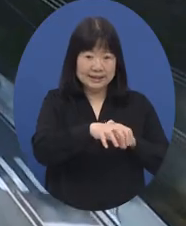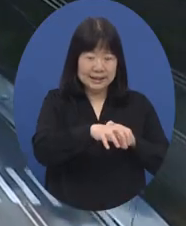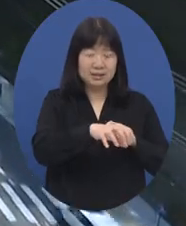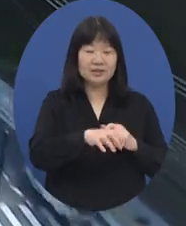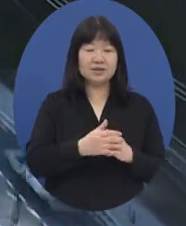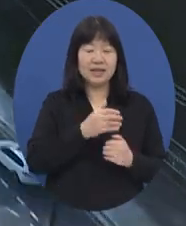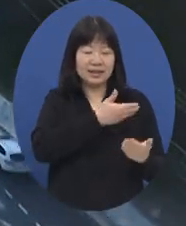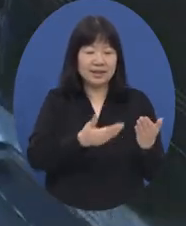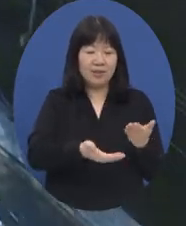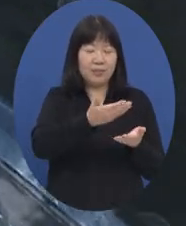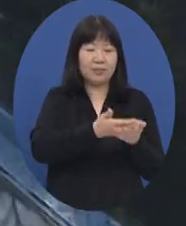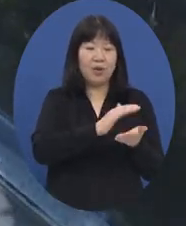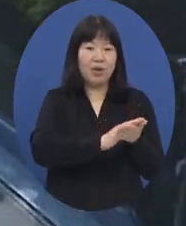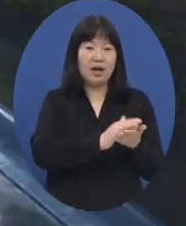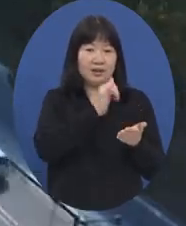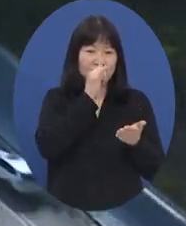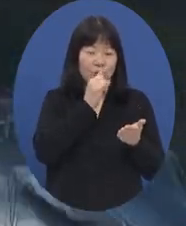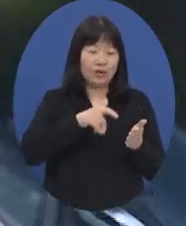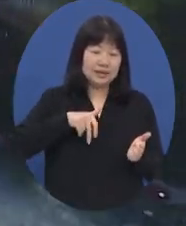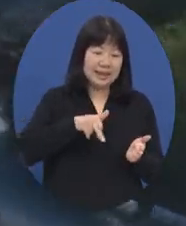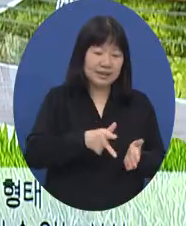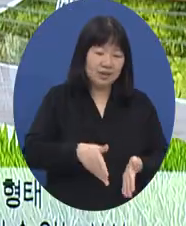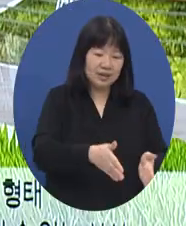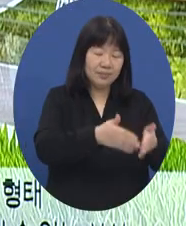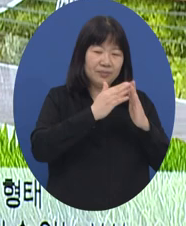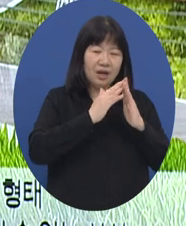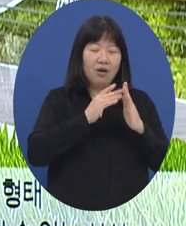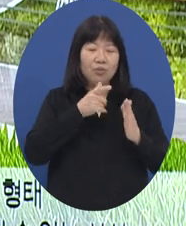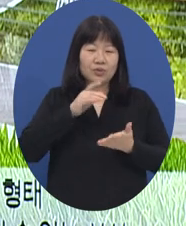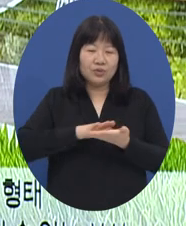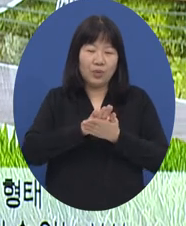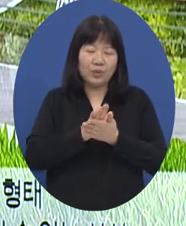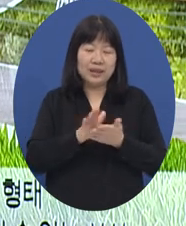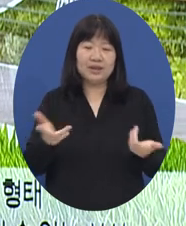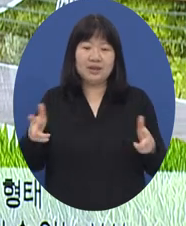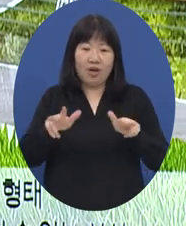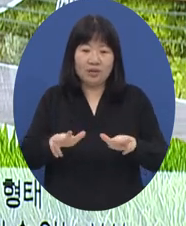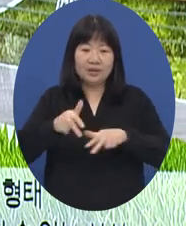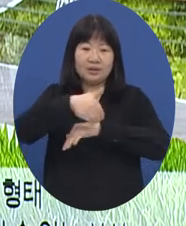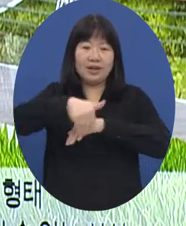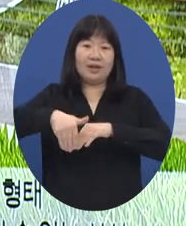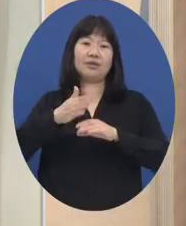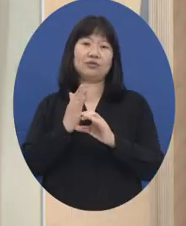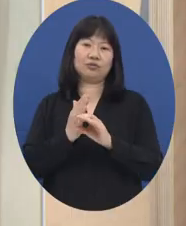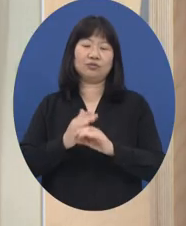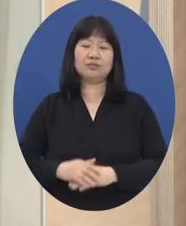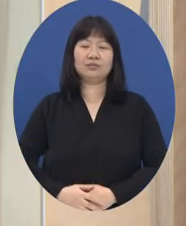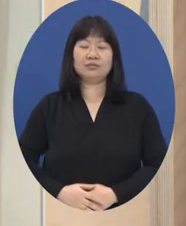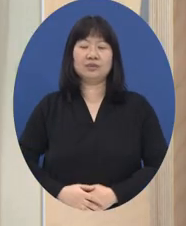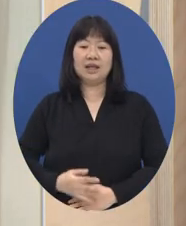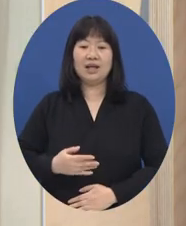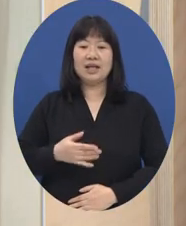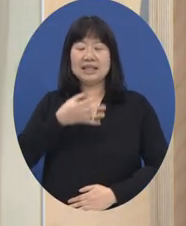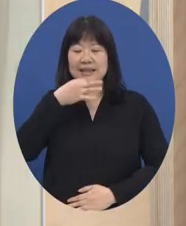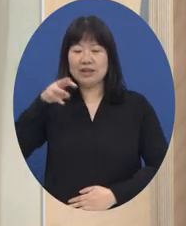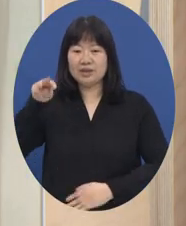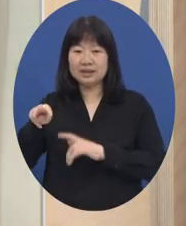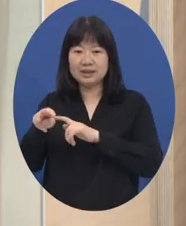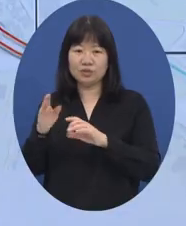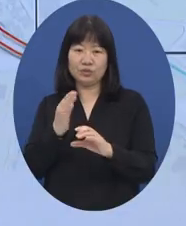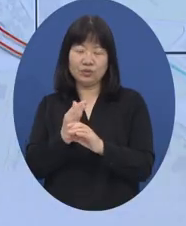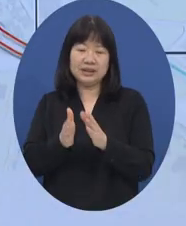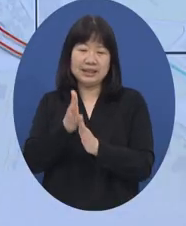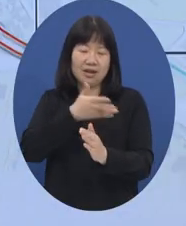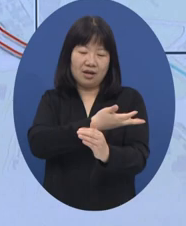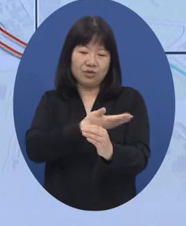소하천 정비 와 산책로 수변공원 조성 물놀이 정원 등을 설치할 예정입니다 이천시는 중심 시가지를